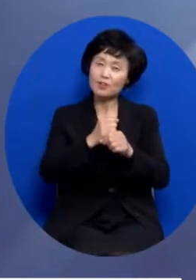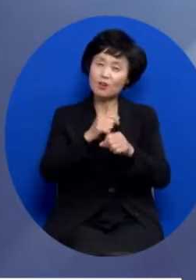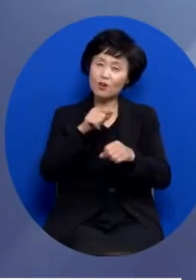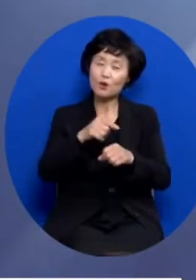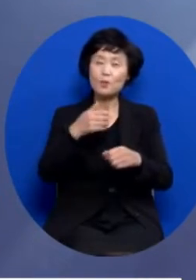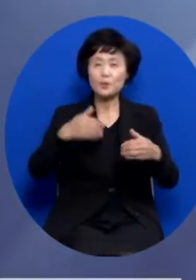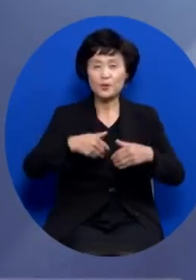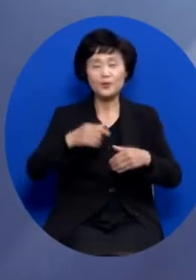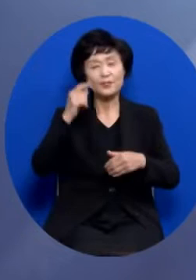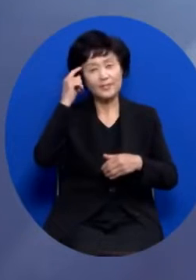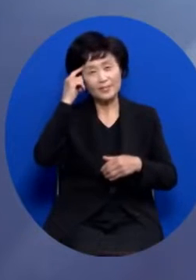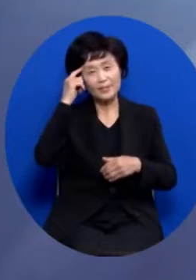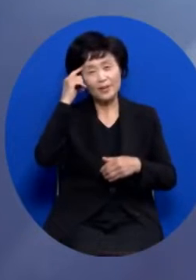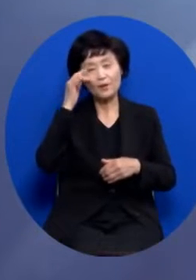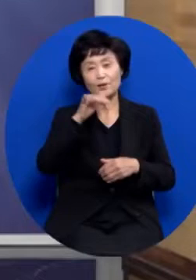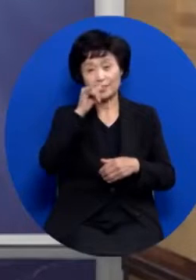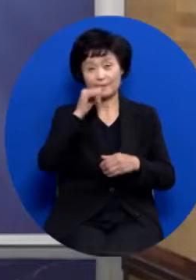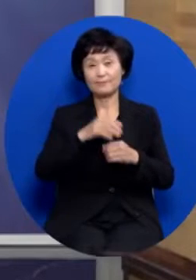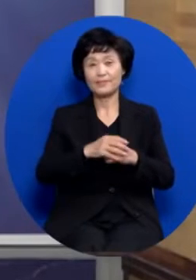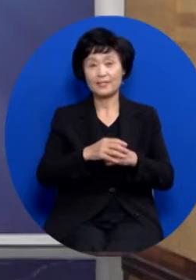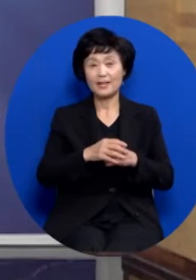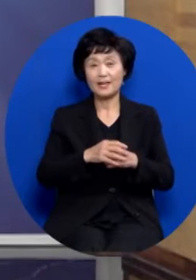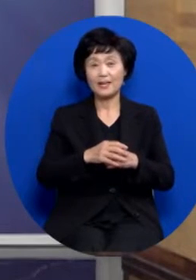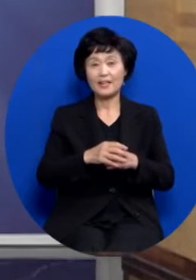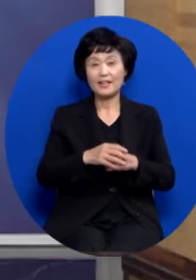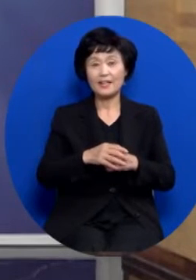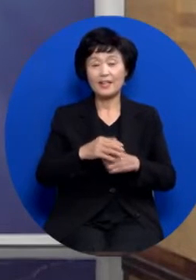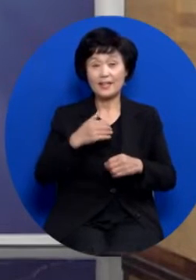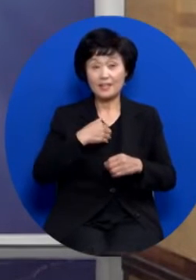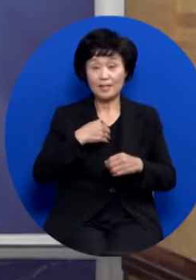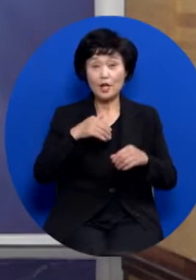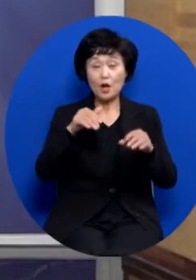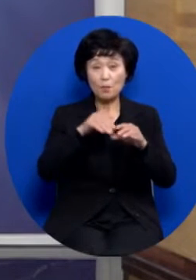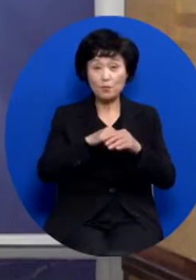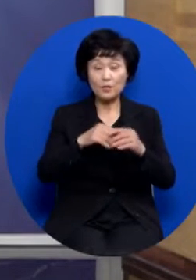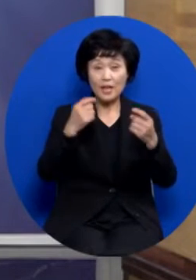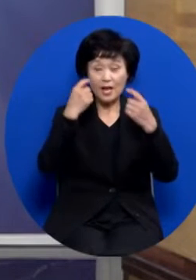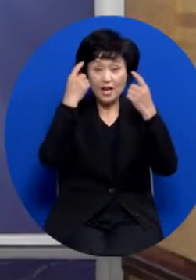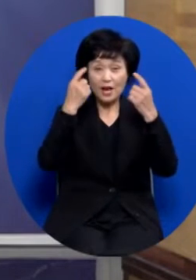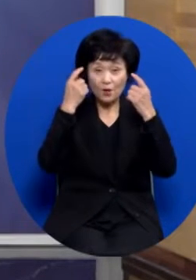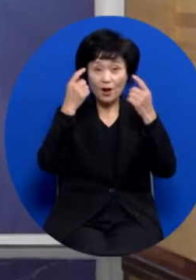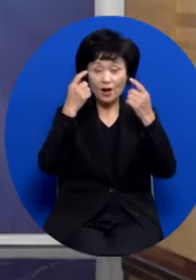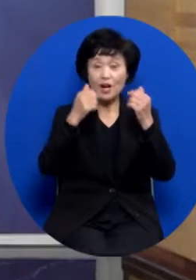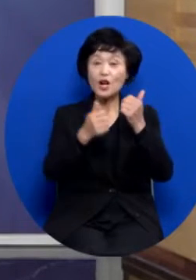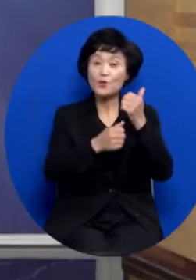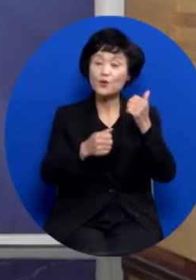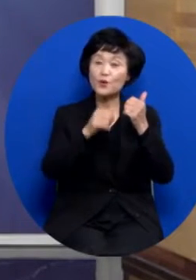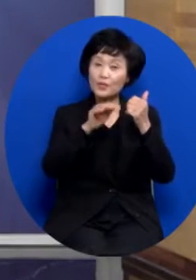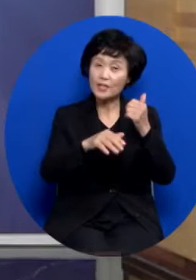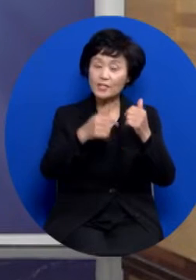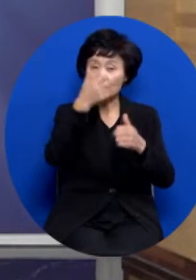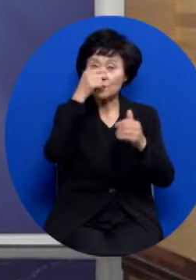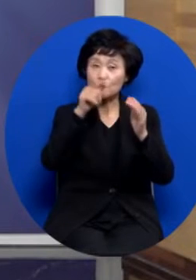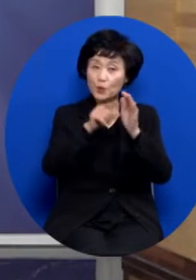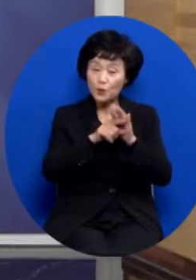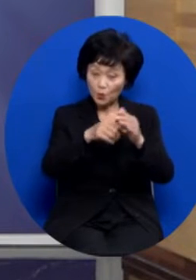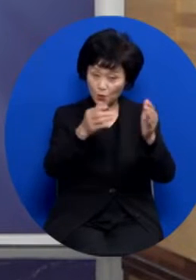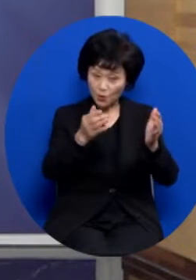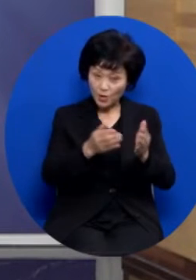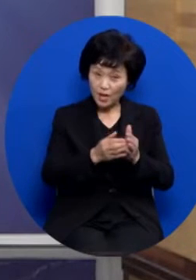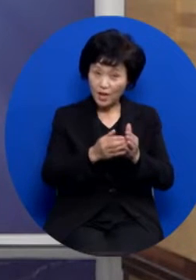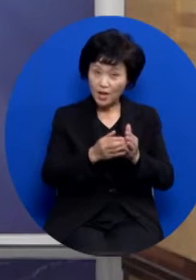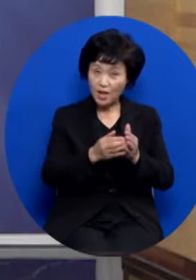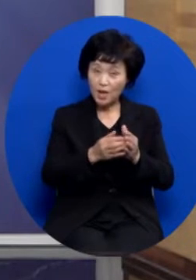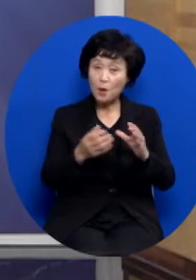하고 그런 것은 제가 문화예술 그 체육관광위원회에서 지금 현재 그 기독교계 또 포함 기독교계는